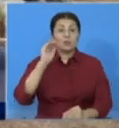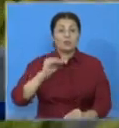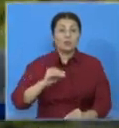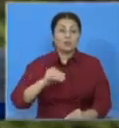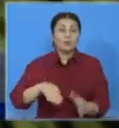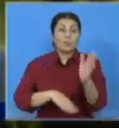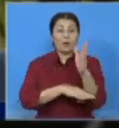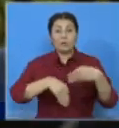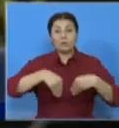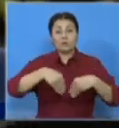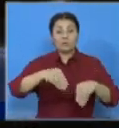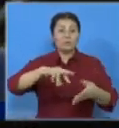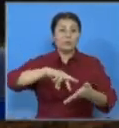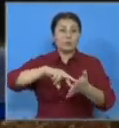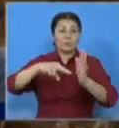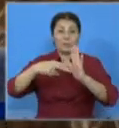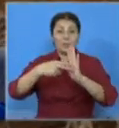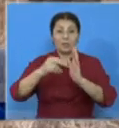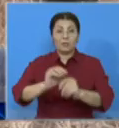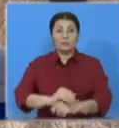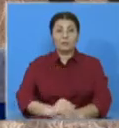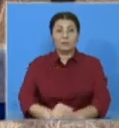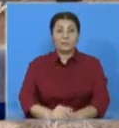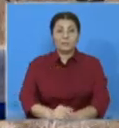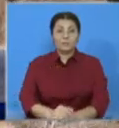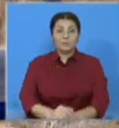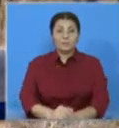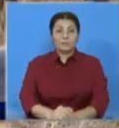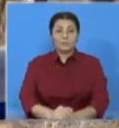ағаш отырғызу жоспарланған. Амангелді Атабайұлы, Арман Досмағанбетов, Ақтөбе телеарнасы.